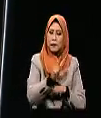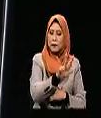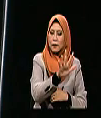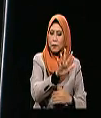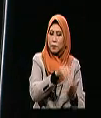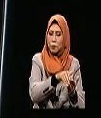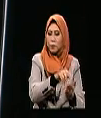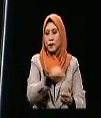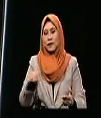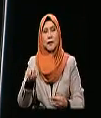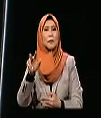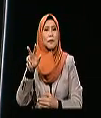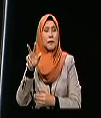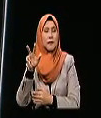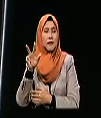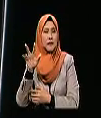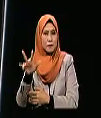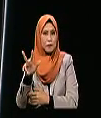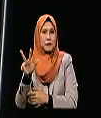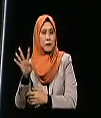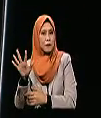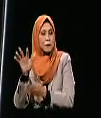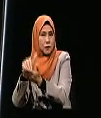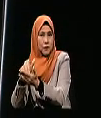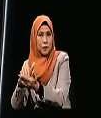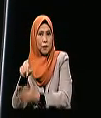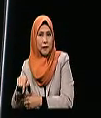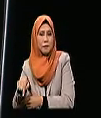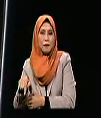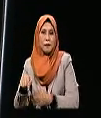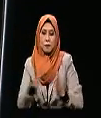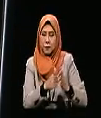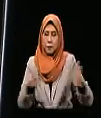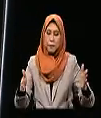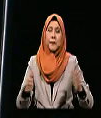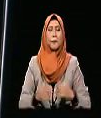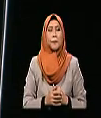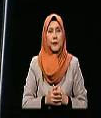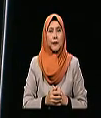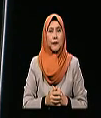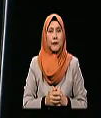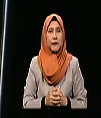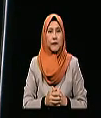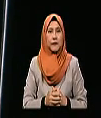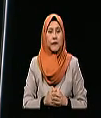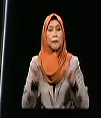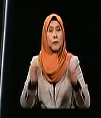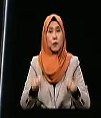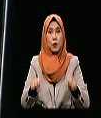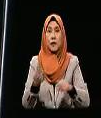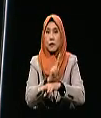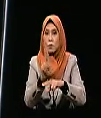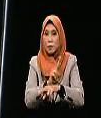RM35,000 sehingga ke RM50,000. Dan ini termasuk turbine yang ada apa tu, yang boleh digunakan